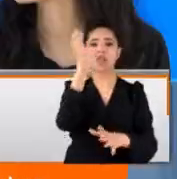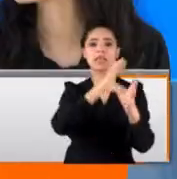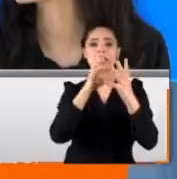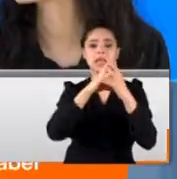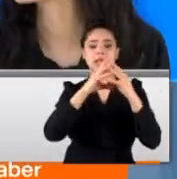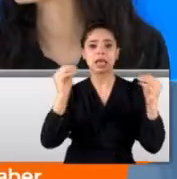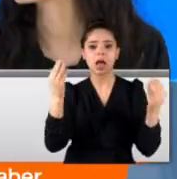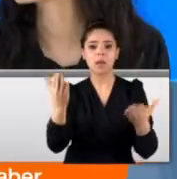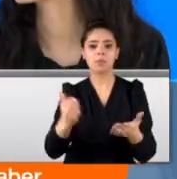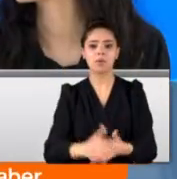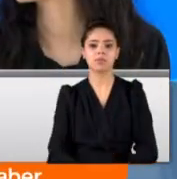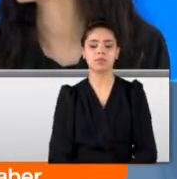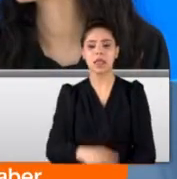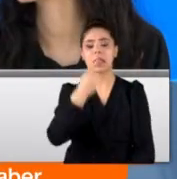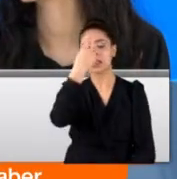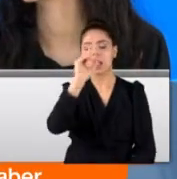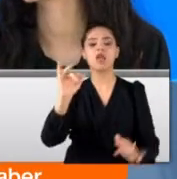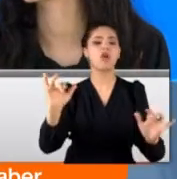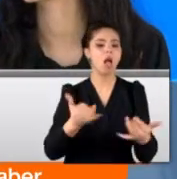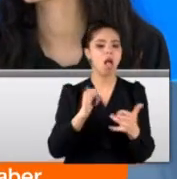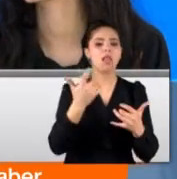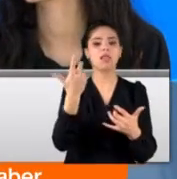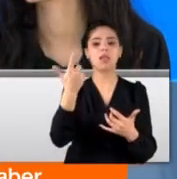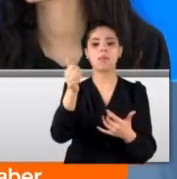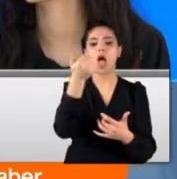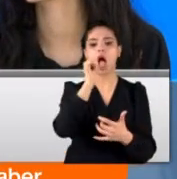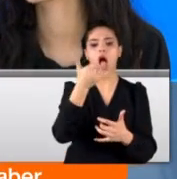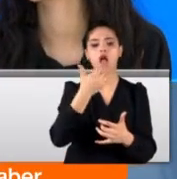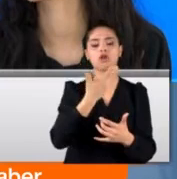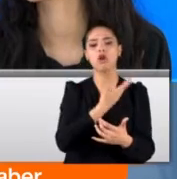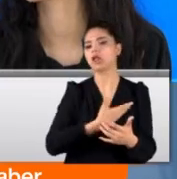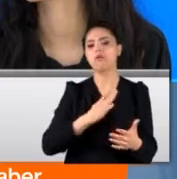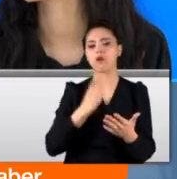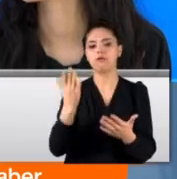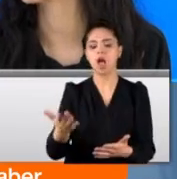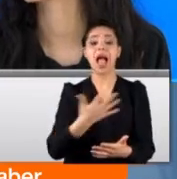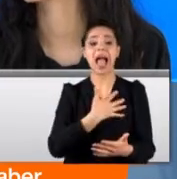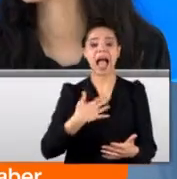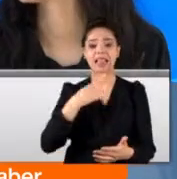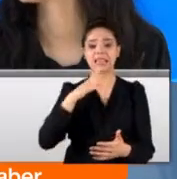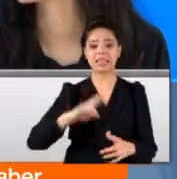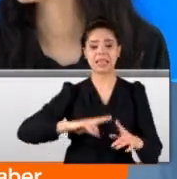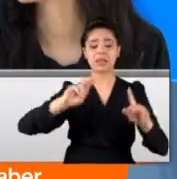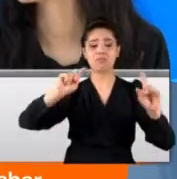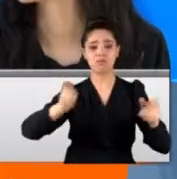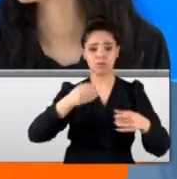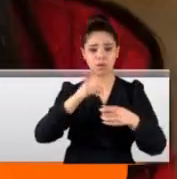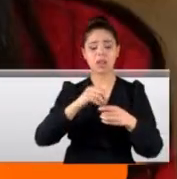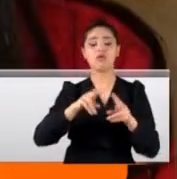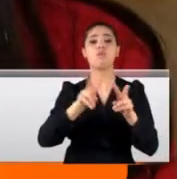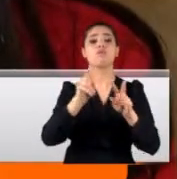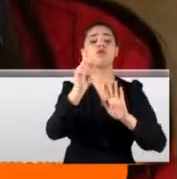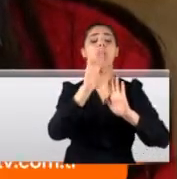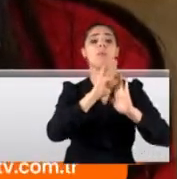kayboldu. Sadece eğlenmeyi, alkol içmeyi ve gazinoda oynan tutmaması verdi. Annesi ve kızı bulunması için Müge Anlı'ya başvurdu.